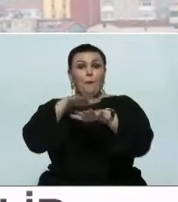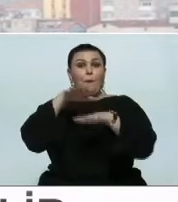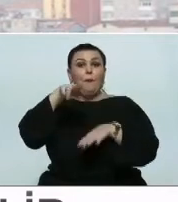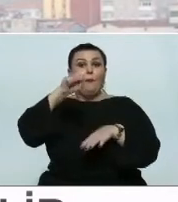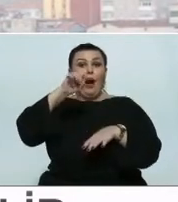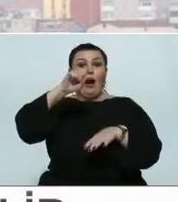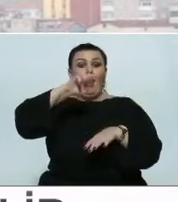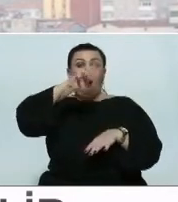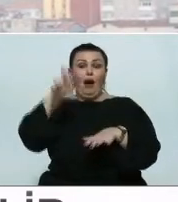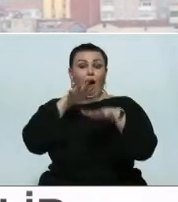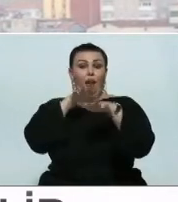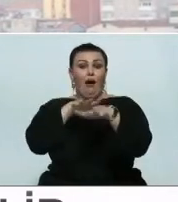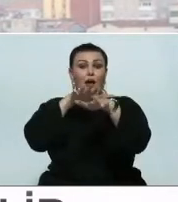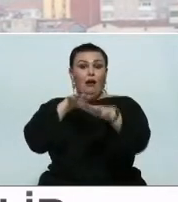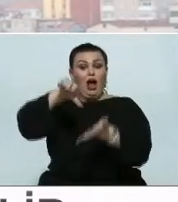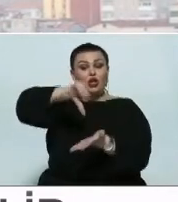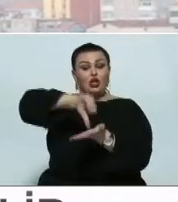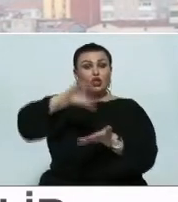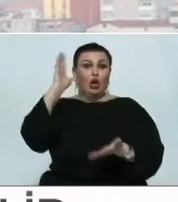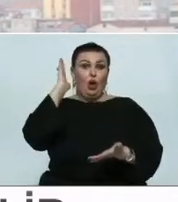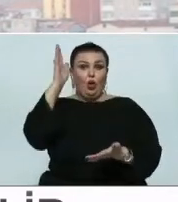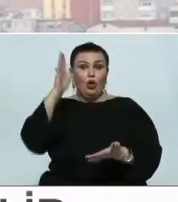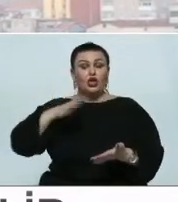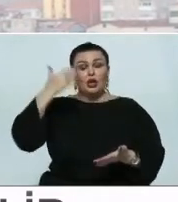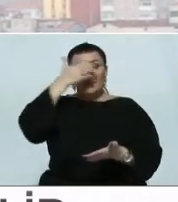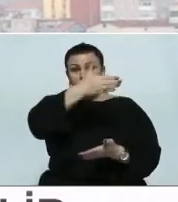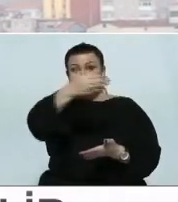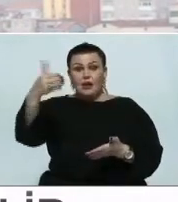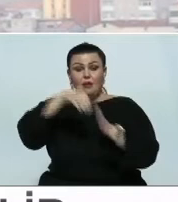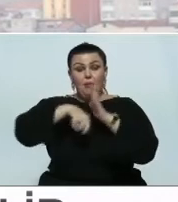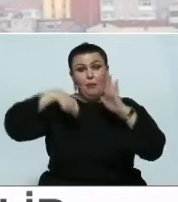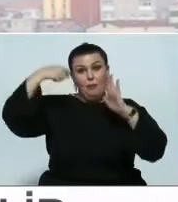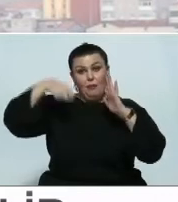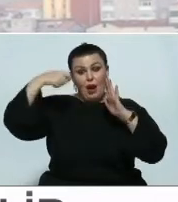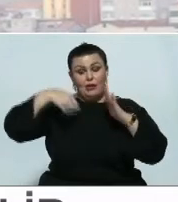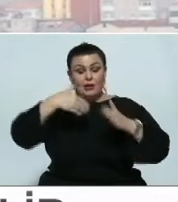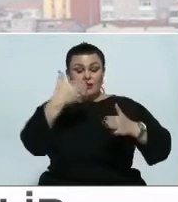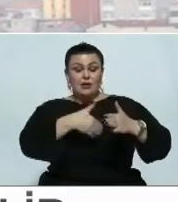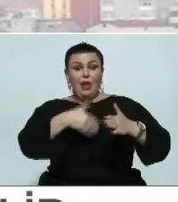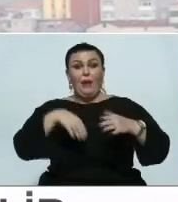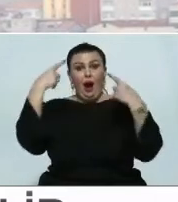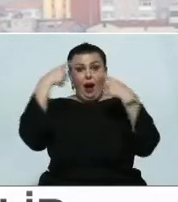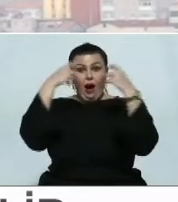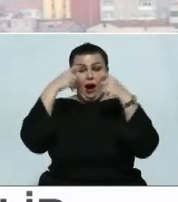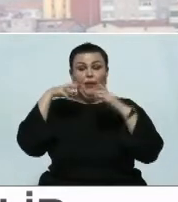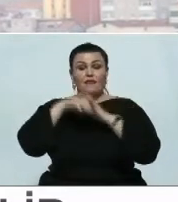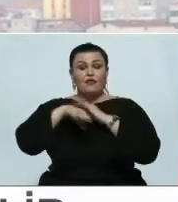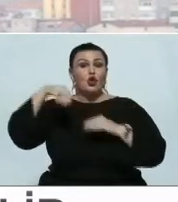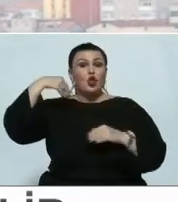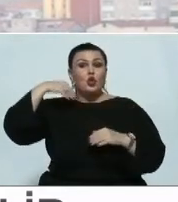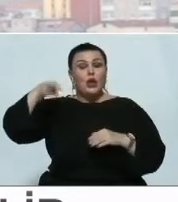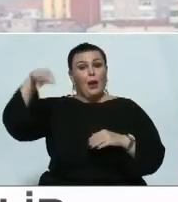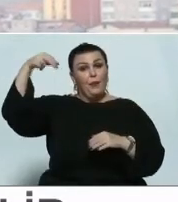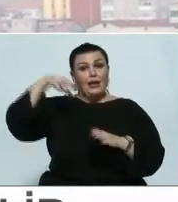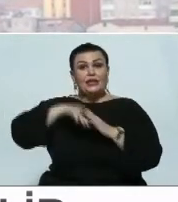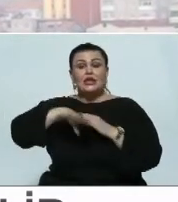edecek. Onu da edelim ki yerli medya diplomatik mənbələri istinadən xəbər verir ki, Türkiye Prezidenti